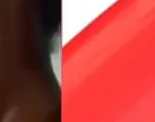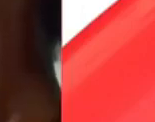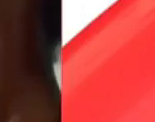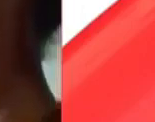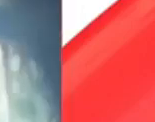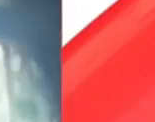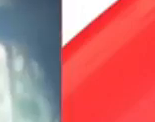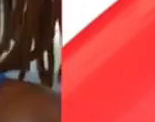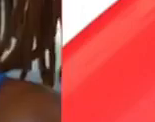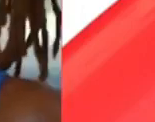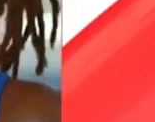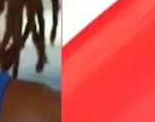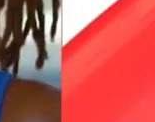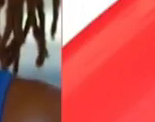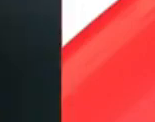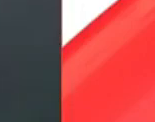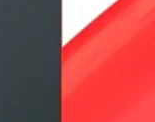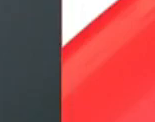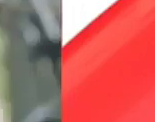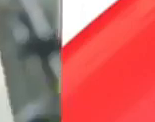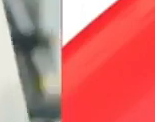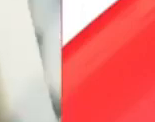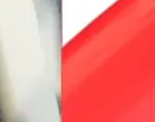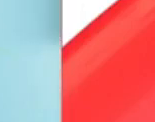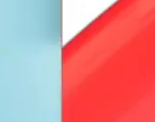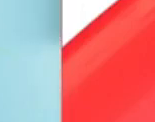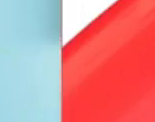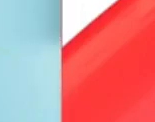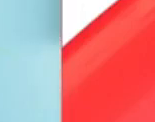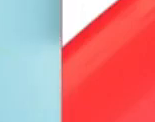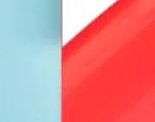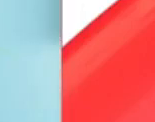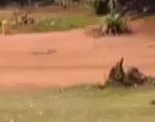karama teli wane nyura. Jonyambe umpeyo kuhema.